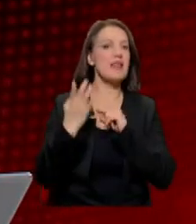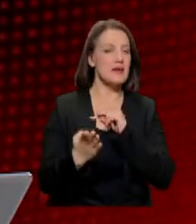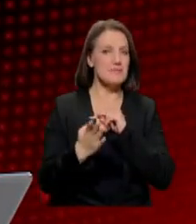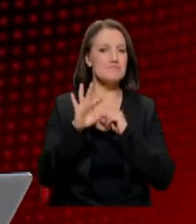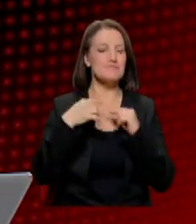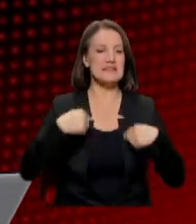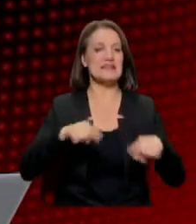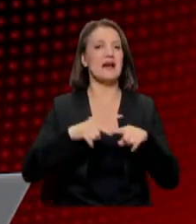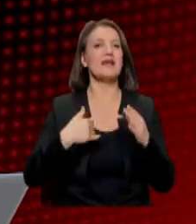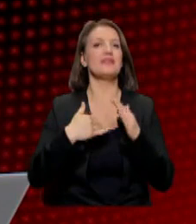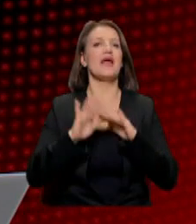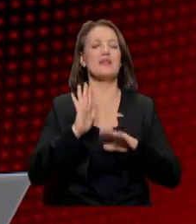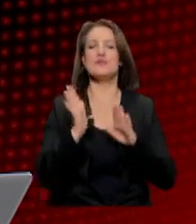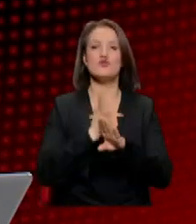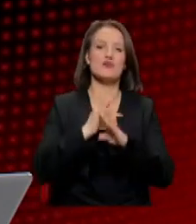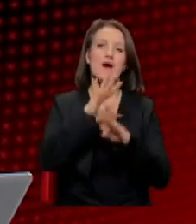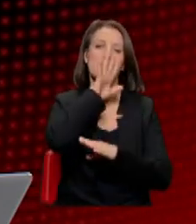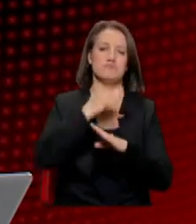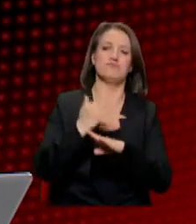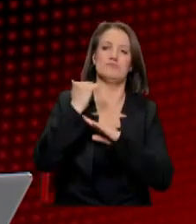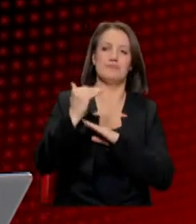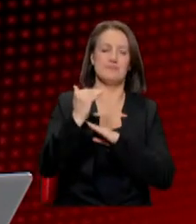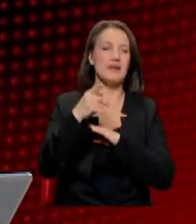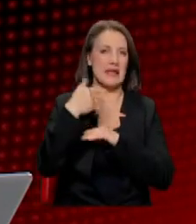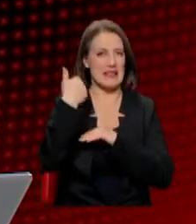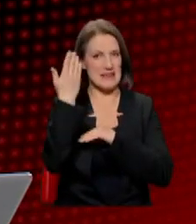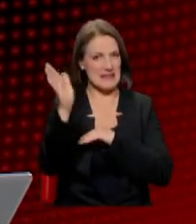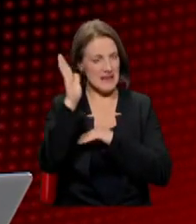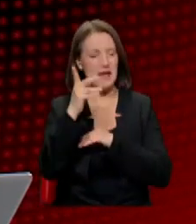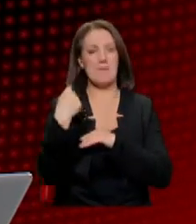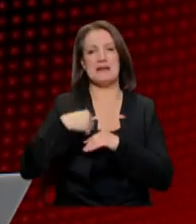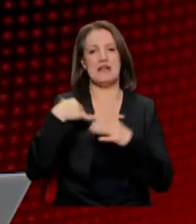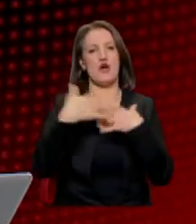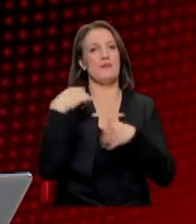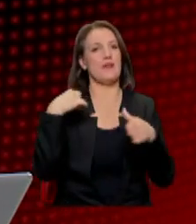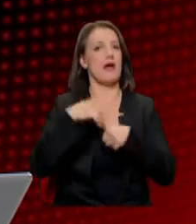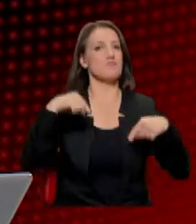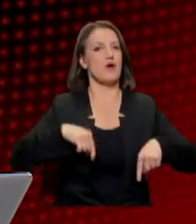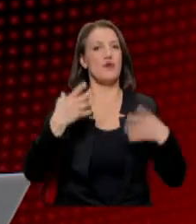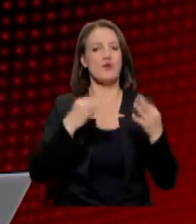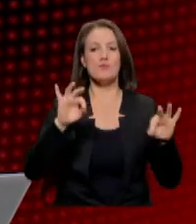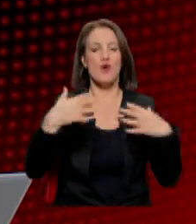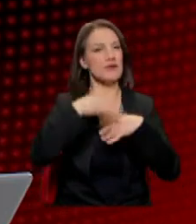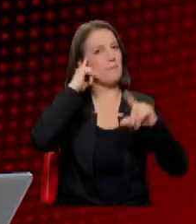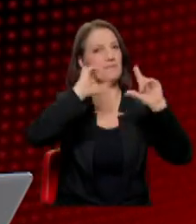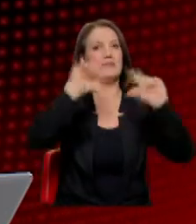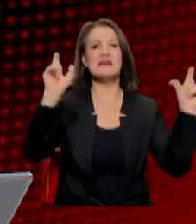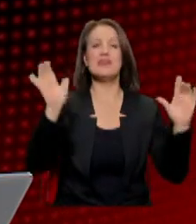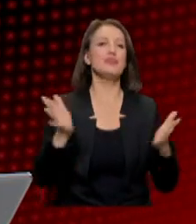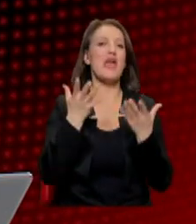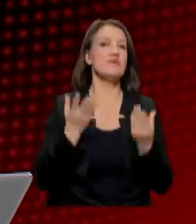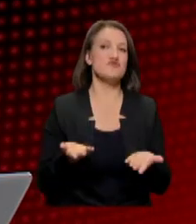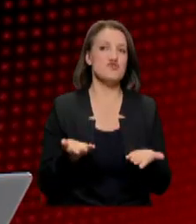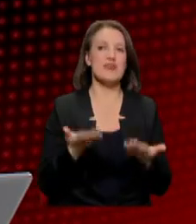bizlerle değil çünkü yurt dışında ama pazartesi akşamı yeniden burada olacak, onu belirteyim. Ve bu akşam başlığımız